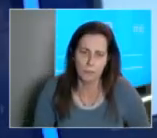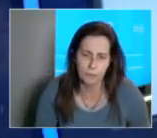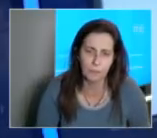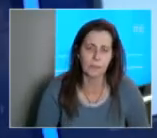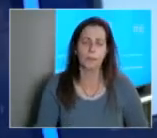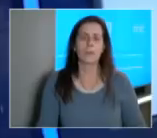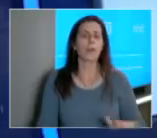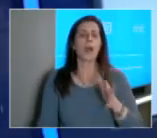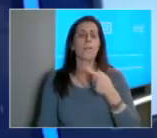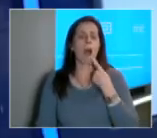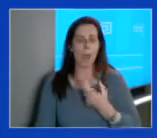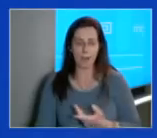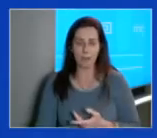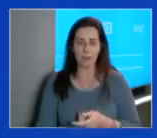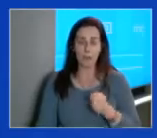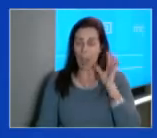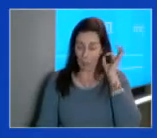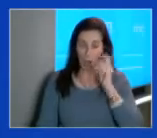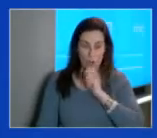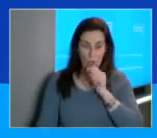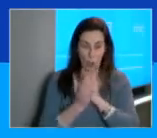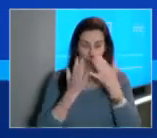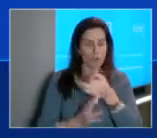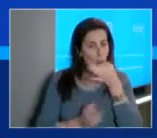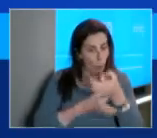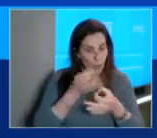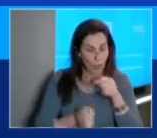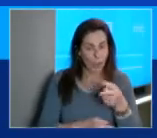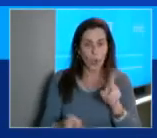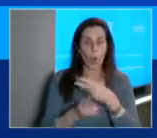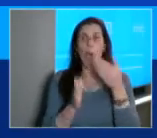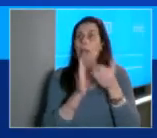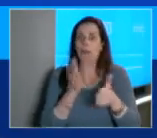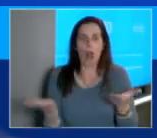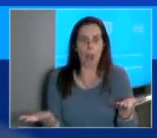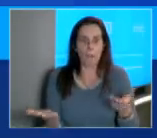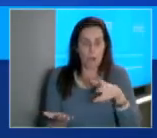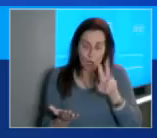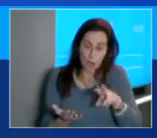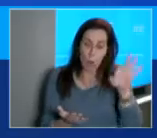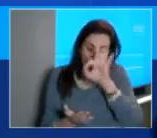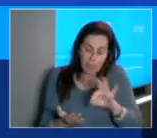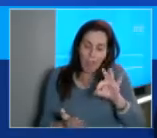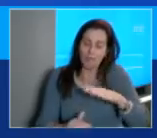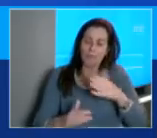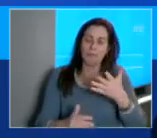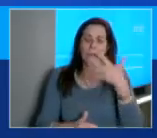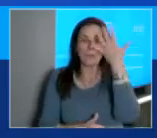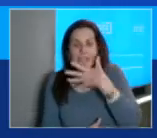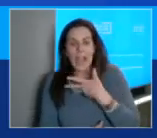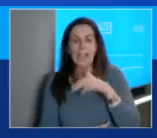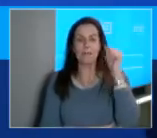אומרת המראיינת? רבי טכט בעצם שואלת אותו עוד פעם ועוד פעם, אומר, אתה לא יכול להתעלם בעצם מזה שיש כאן הדתיות מסוימת, מזה